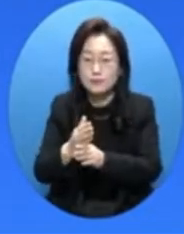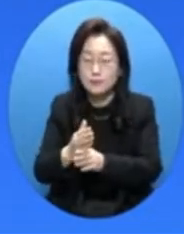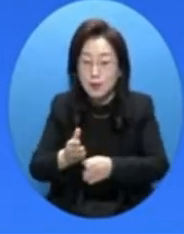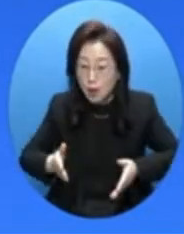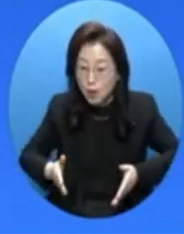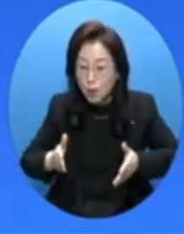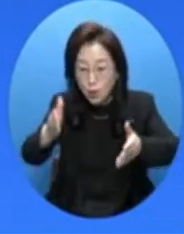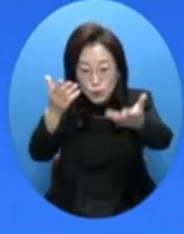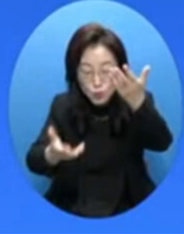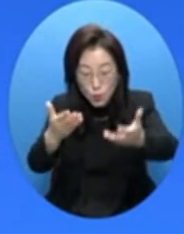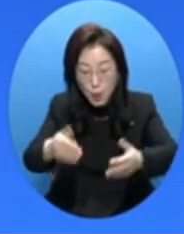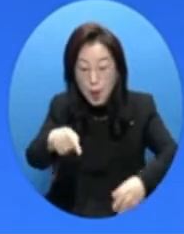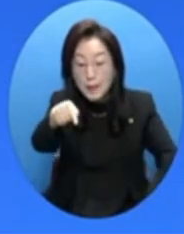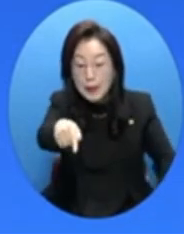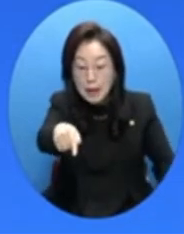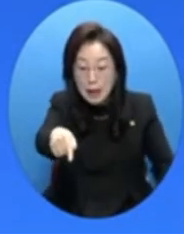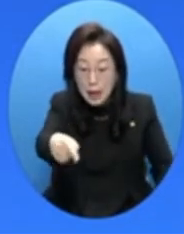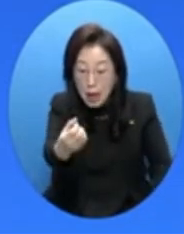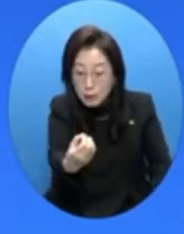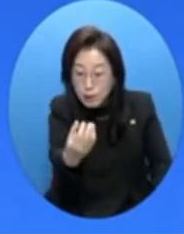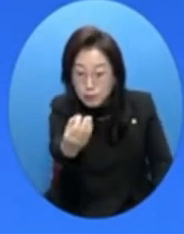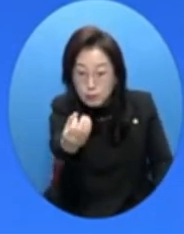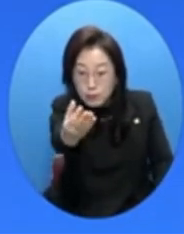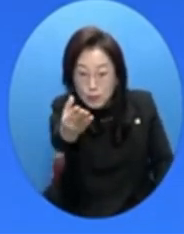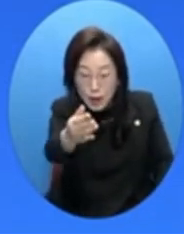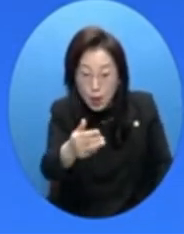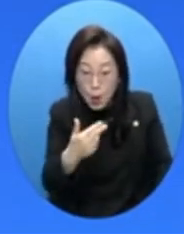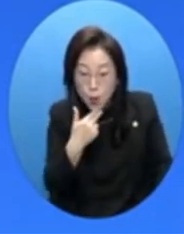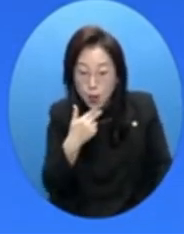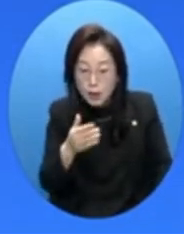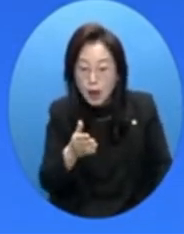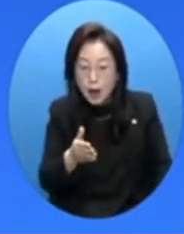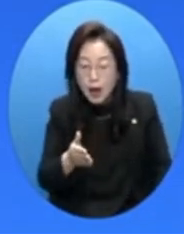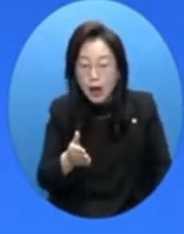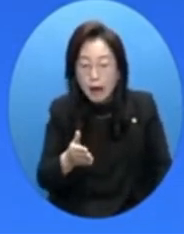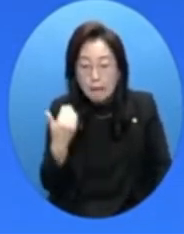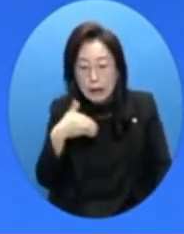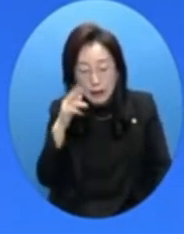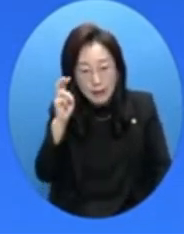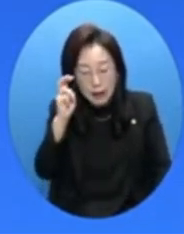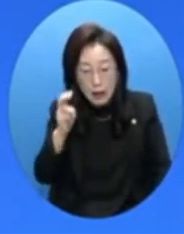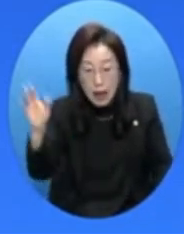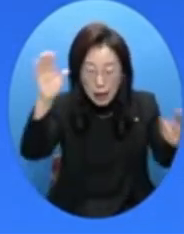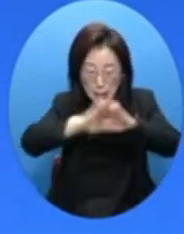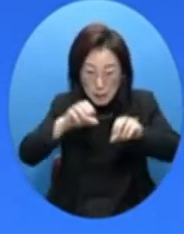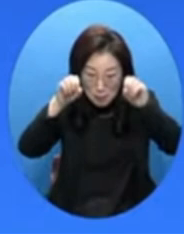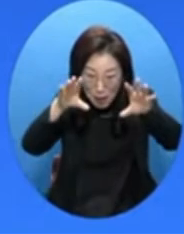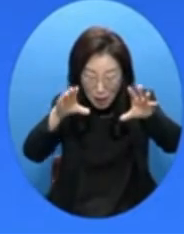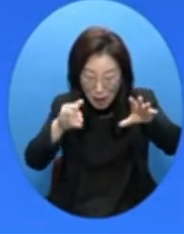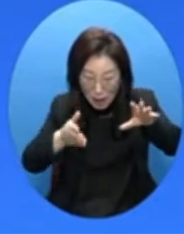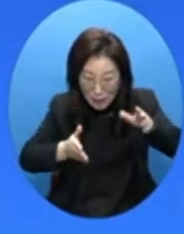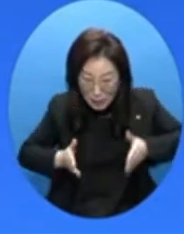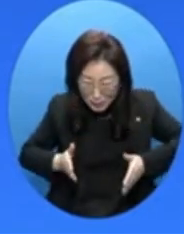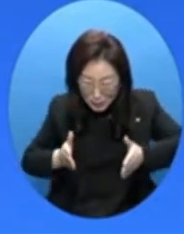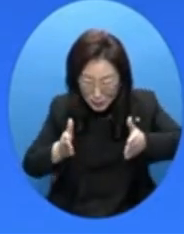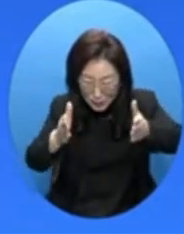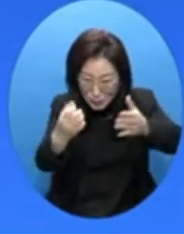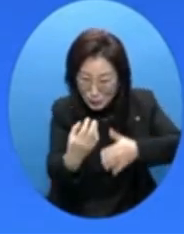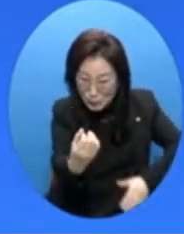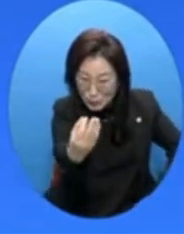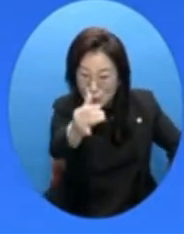고속도로 바닥에 있는 형광등이 없었다면 내가 어떻게 갈까 밤에 딱 불을 길이 쫙 보입니다